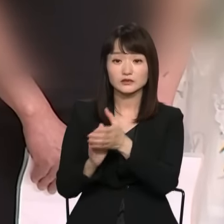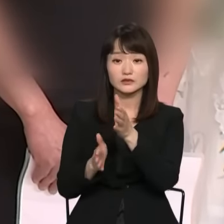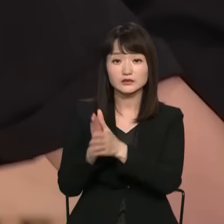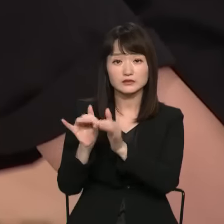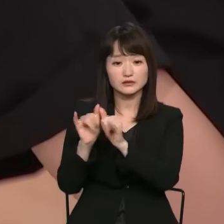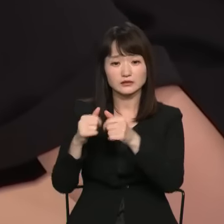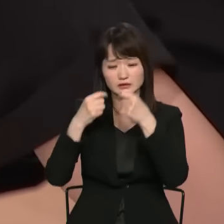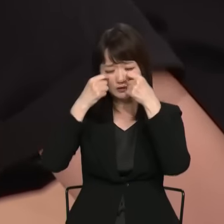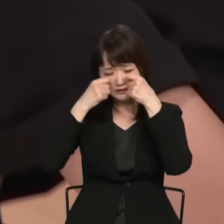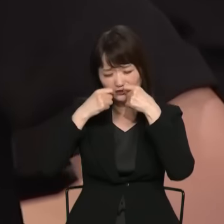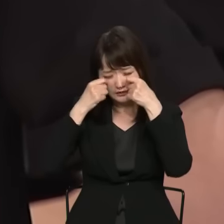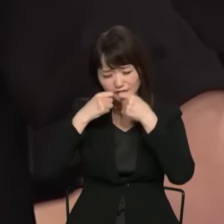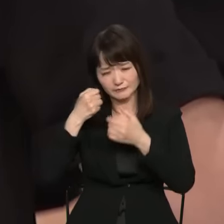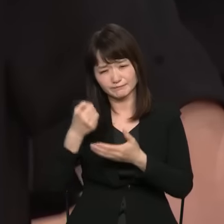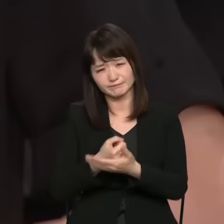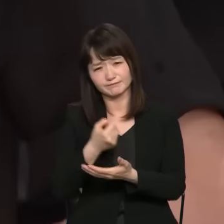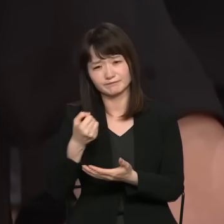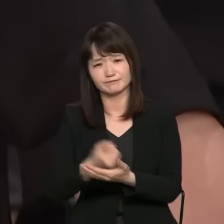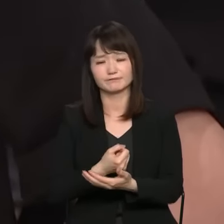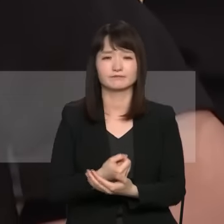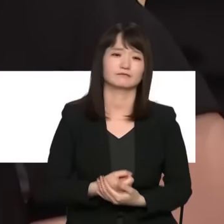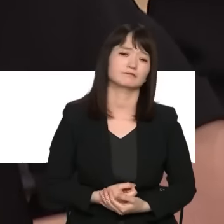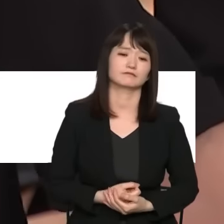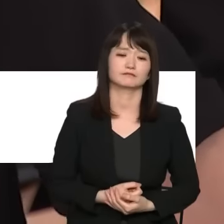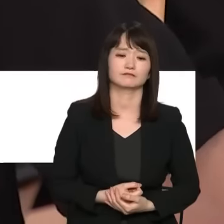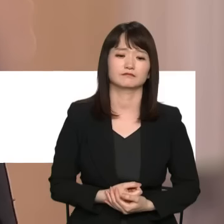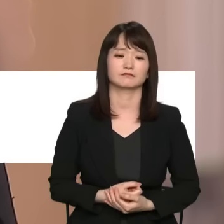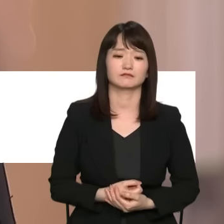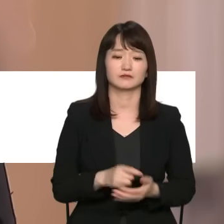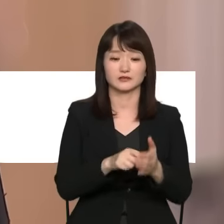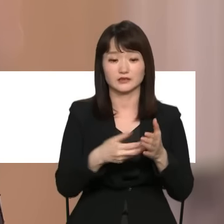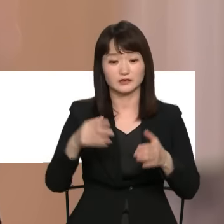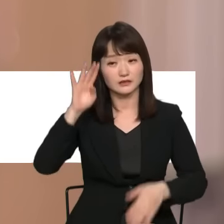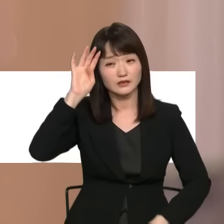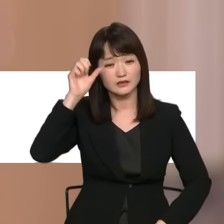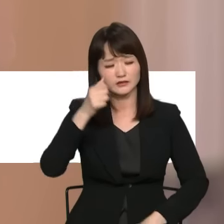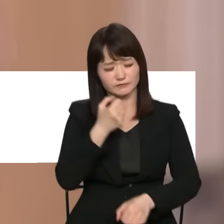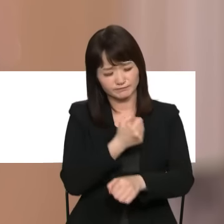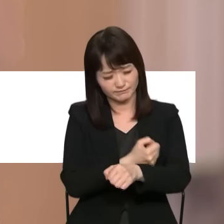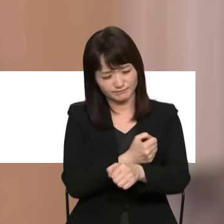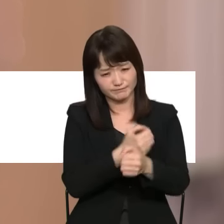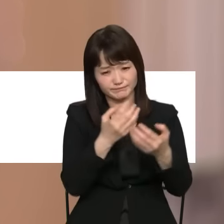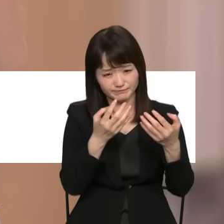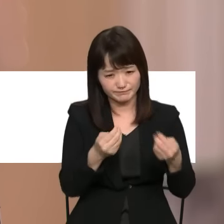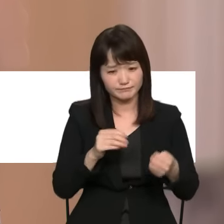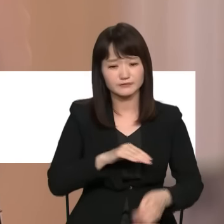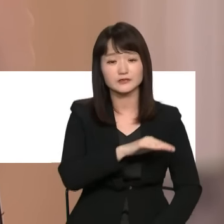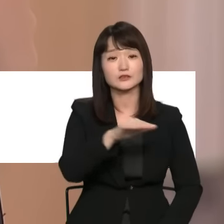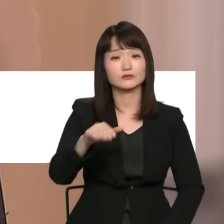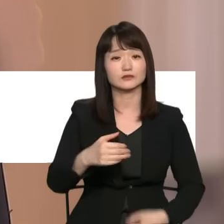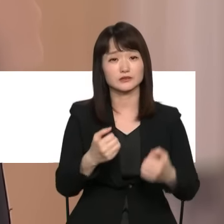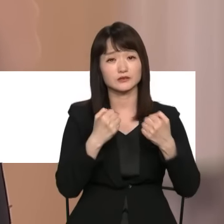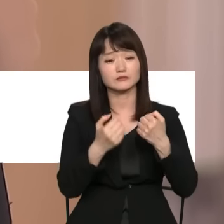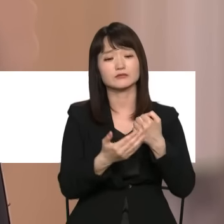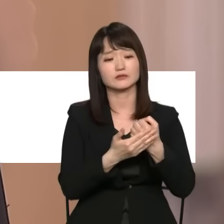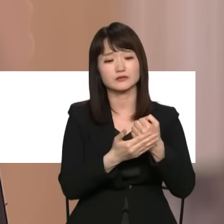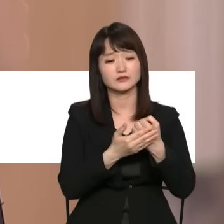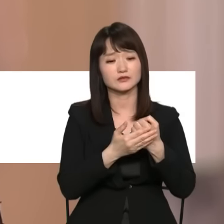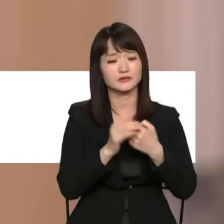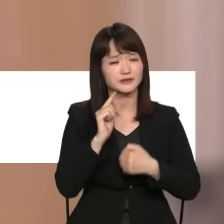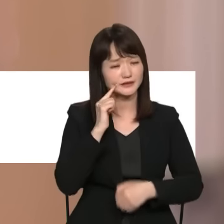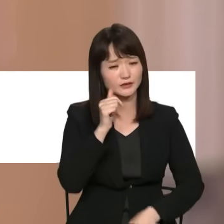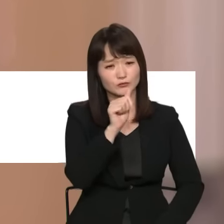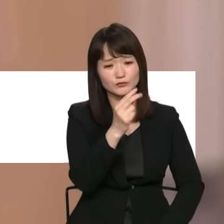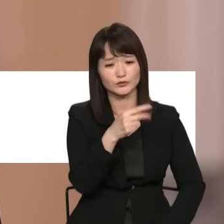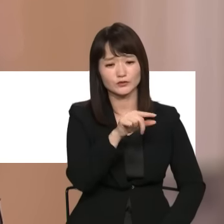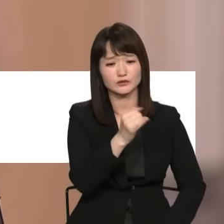시민들은 눈물로 애도했습니다. 45일 동안 너무 고생이 많았다. 우리에게 언제나 힘이 되어주던 이쁜